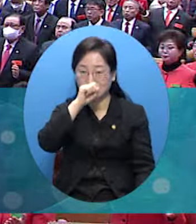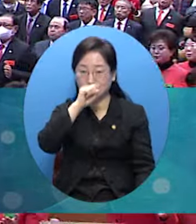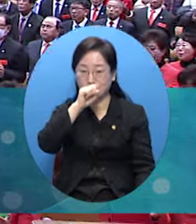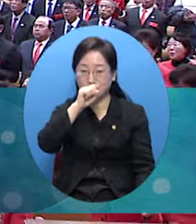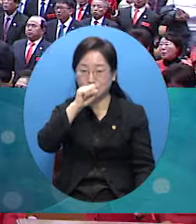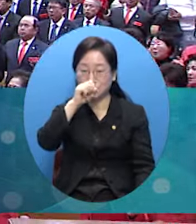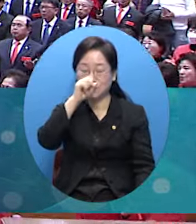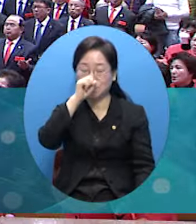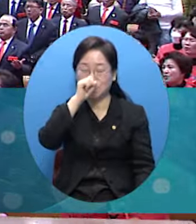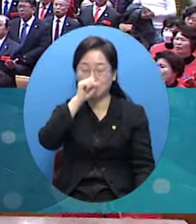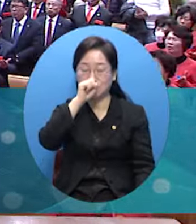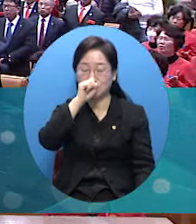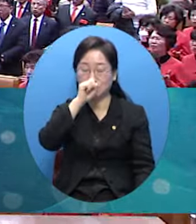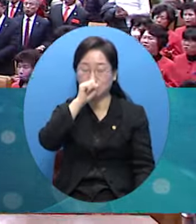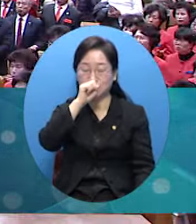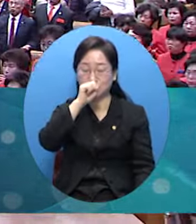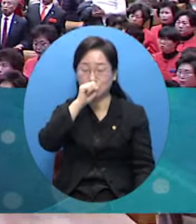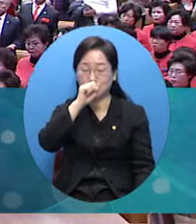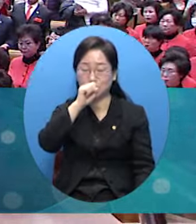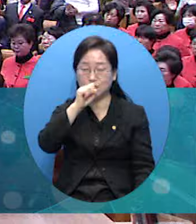하나님